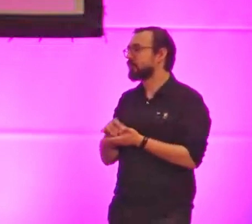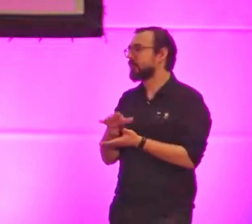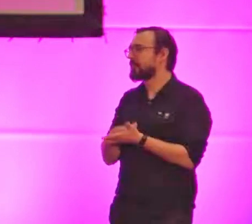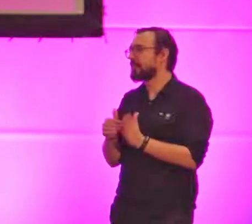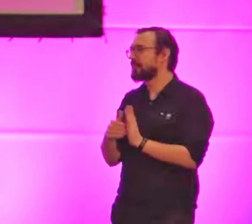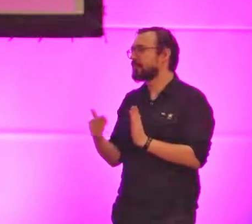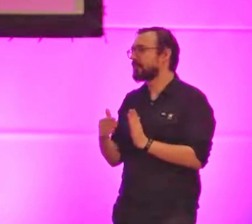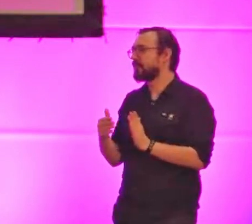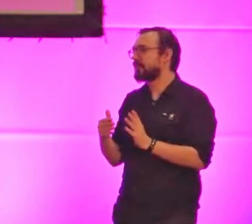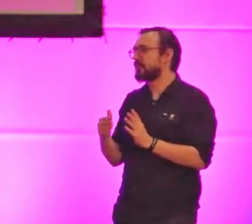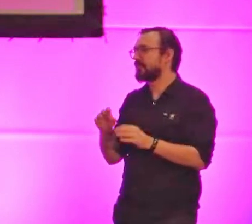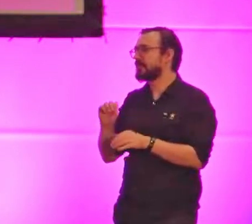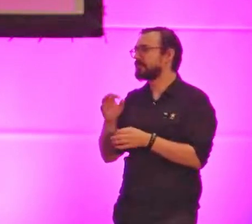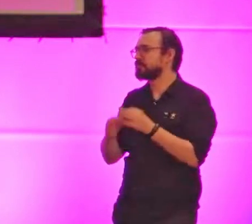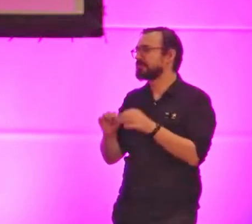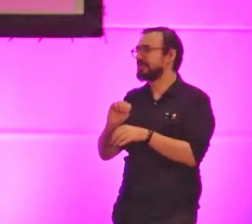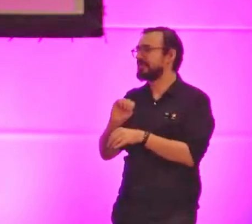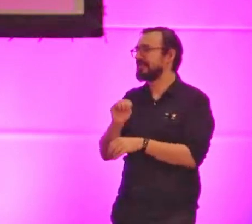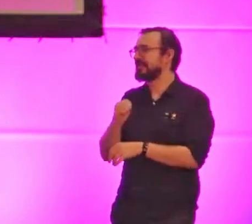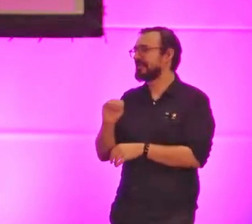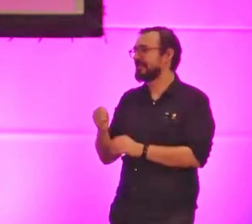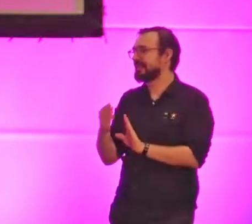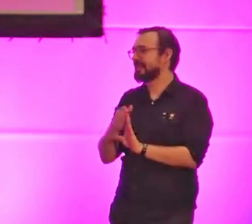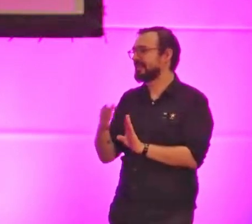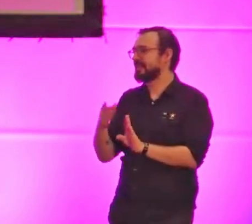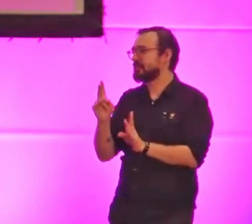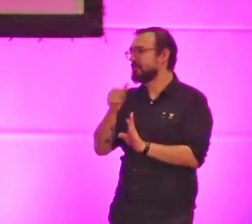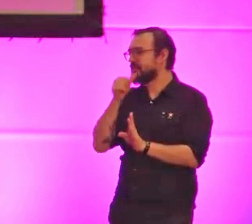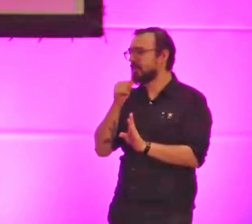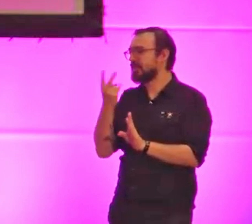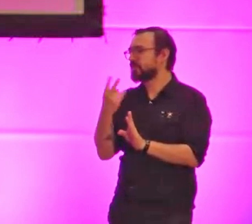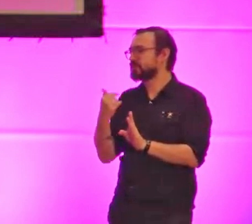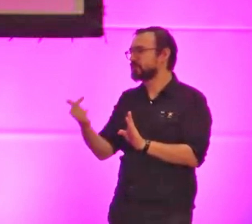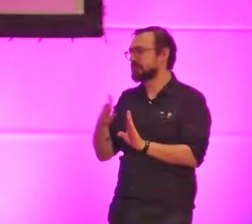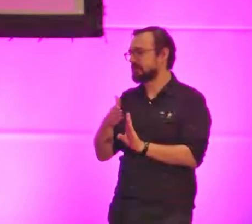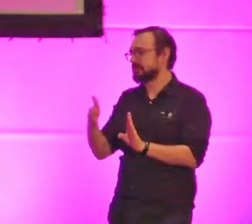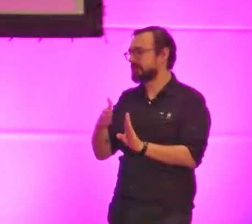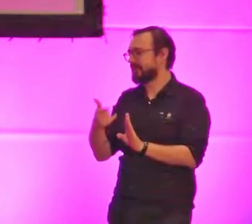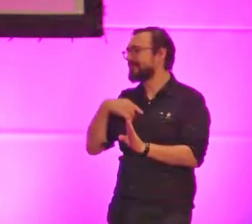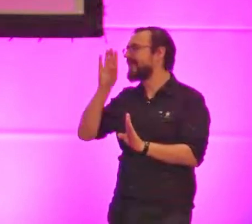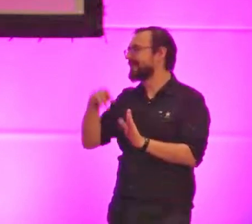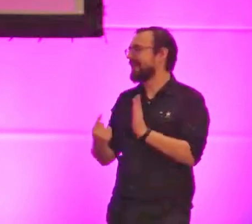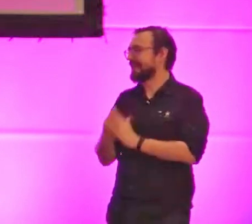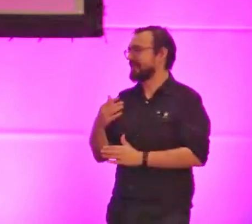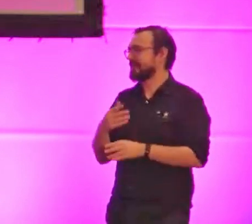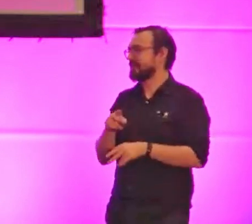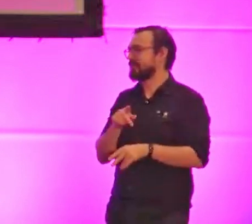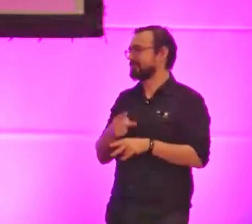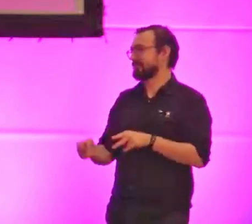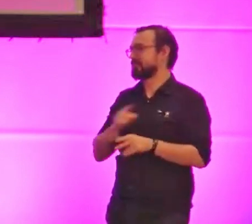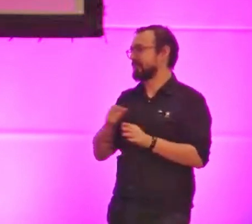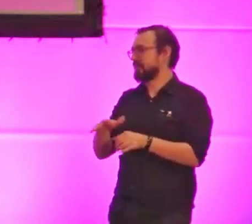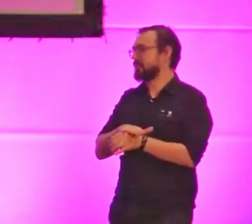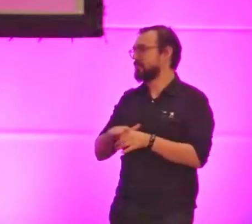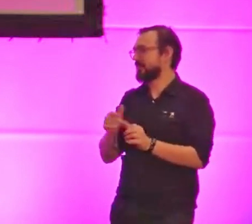från hösten 1999 och från våren 2000. Då vi vet att det hände väldigt mycket i det här området.